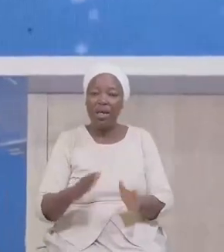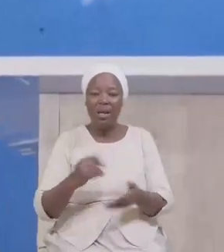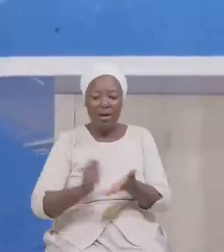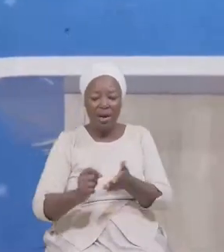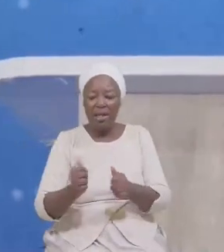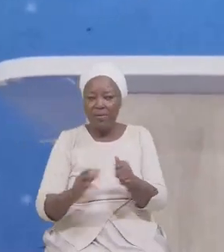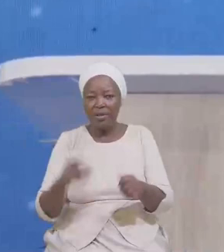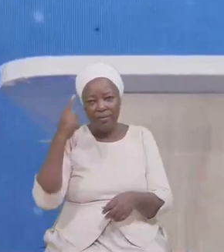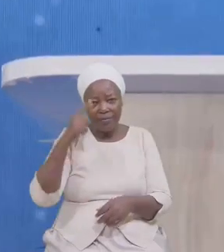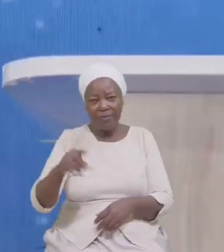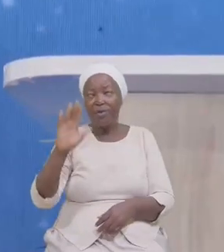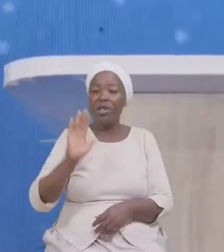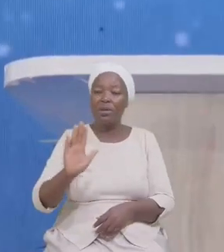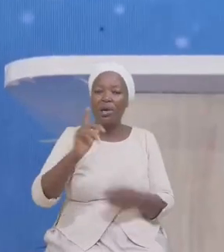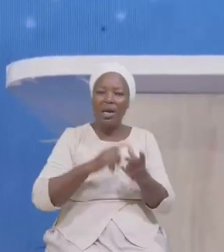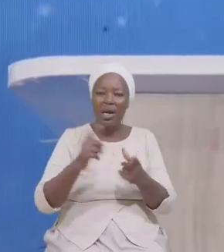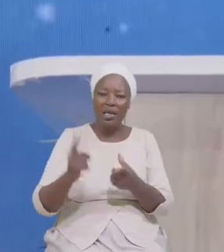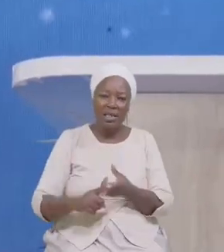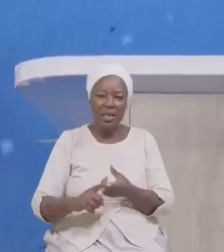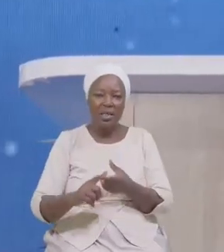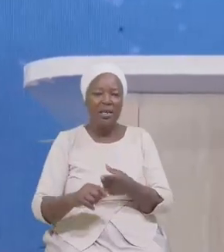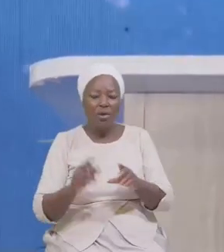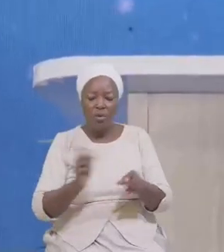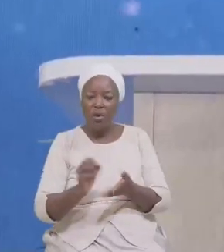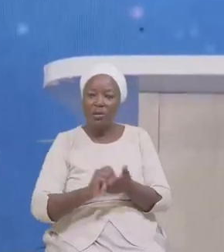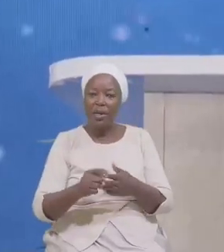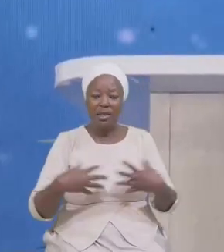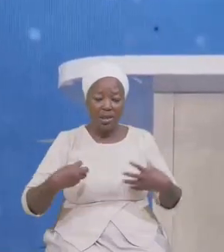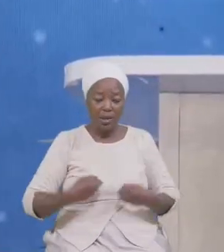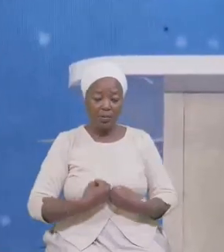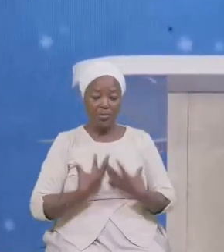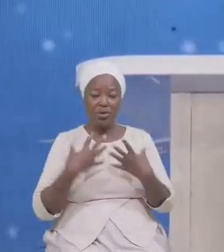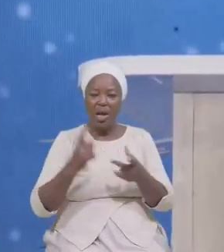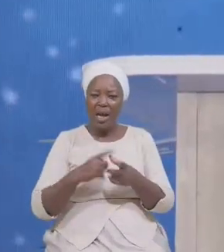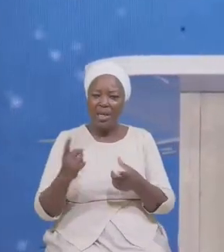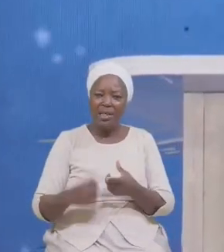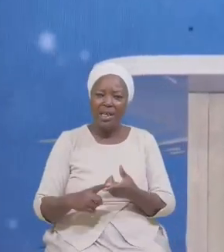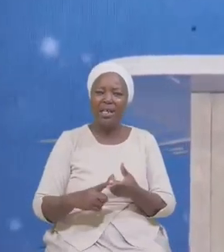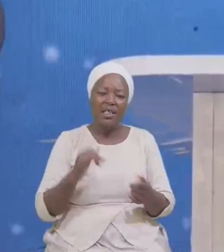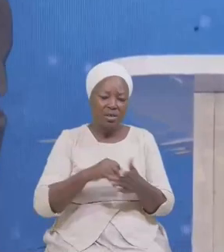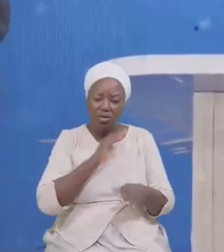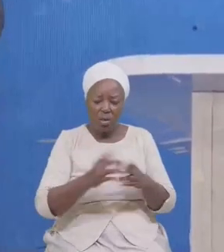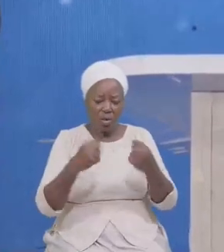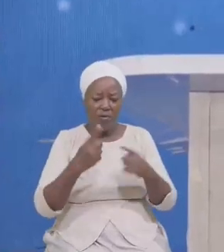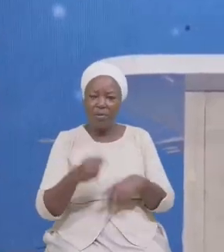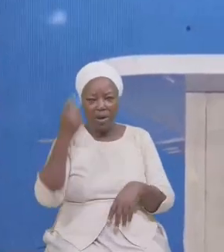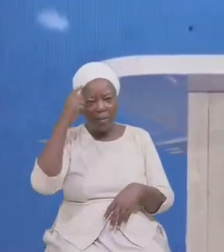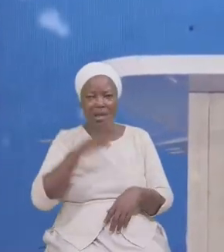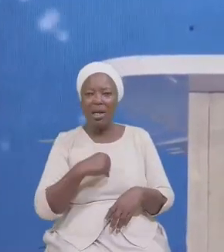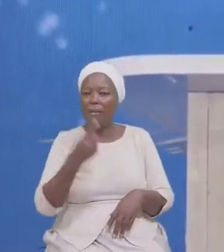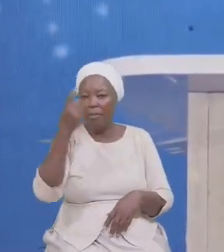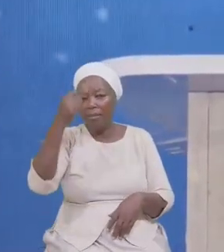roi qui veut faire le discours, et il écrit ça par inspiration, il écrit cela venant de la pensée de